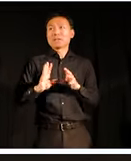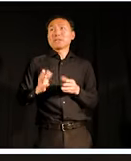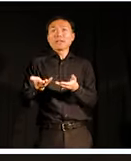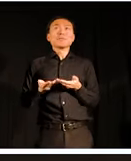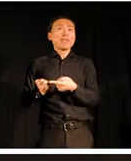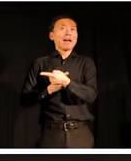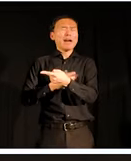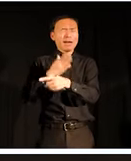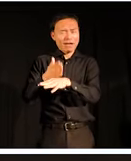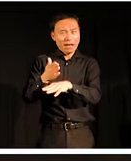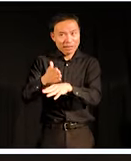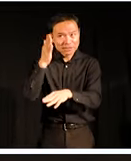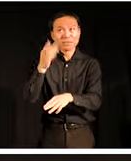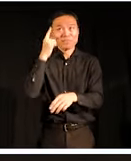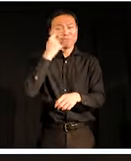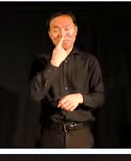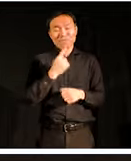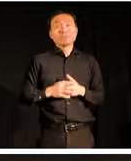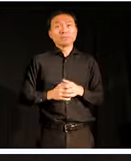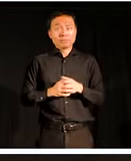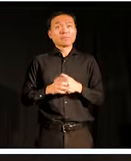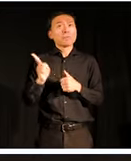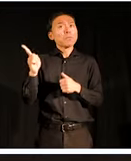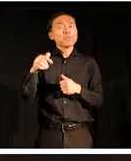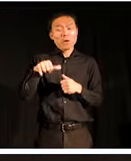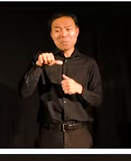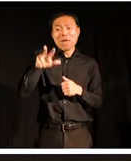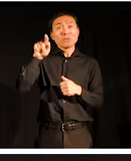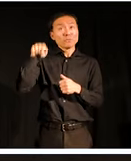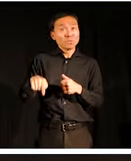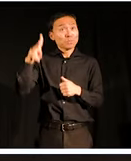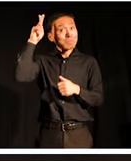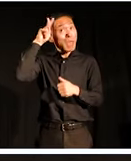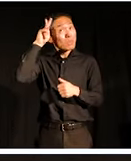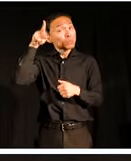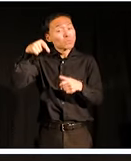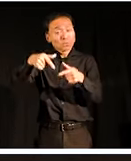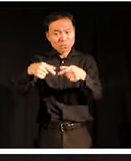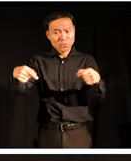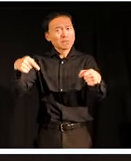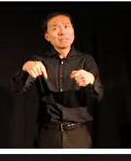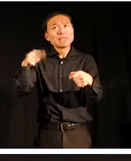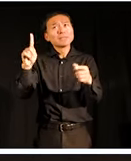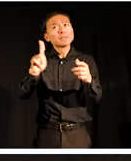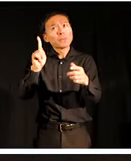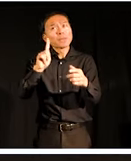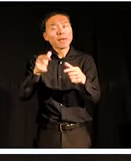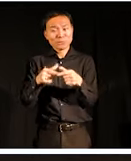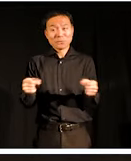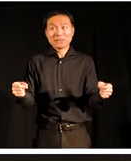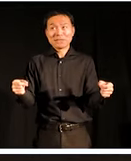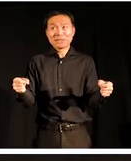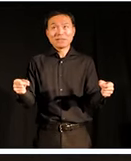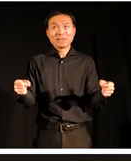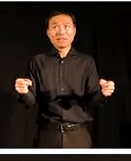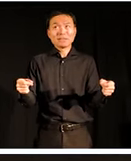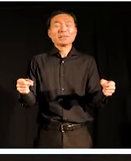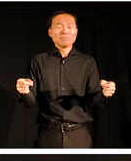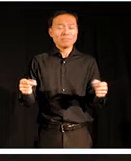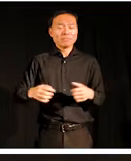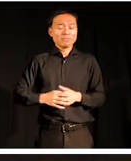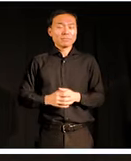ますであのでもそのペルという国どういう国かっていうとねやっぱりあのうんま